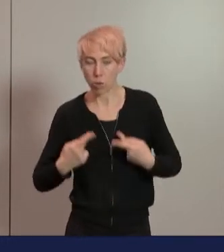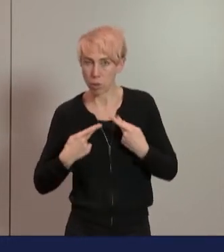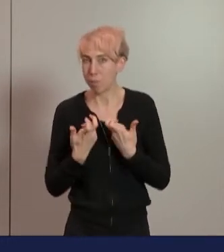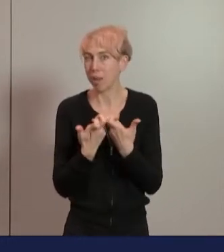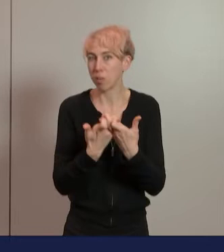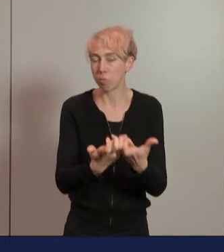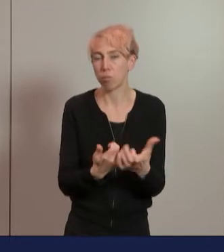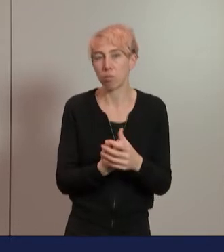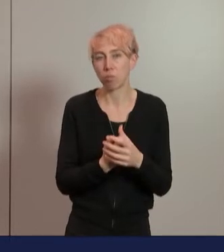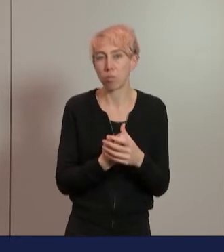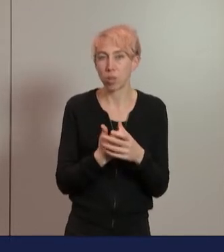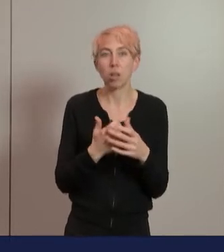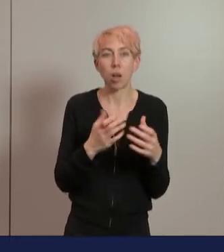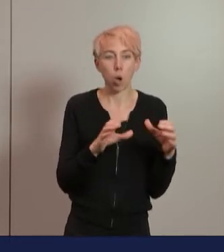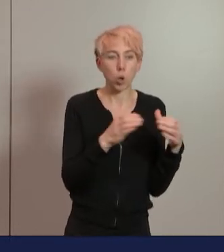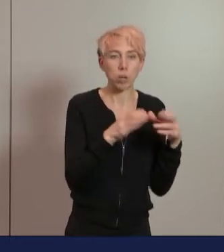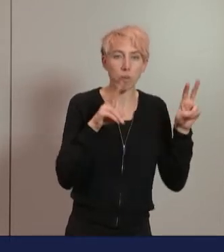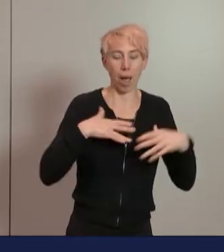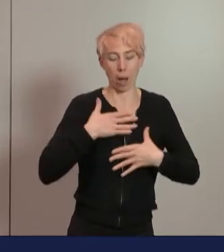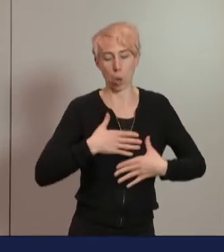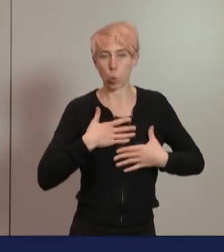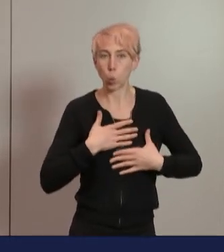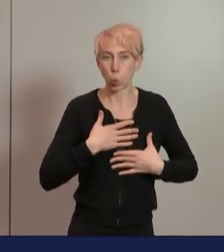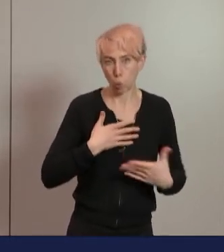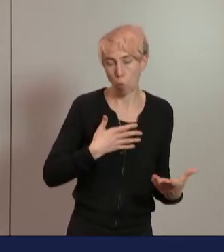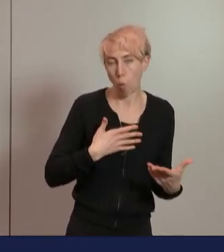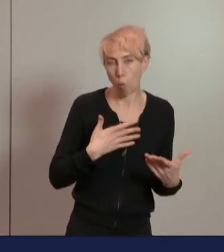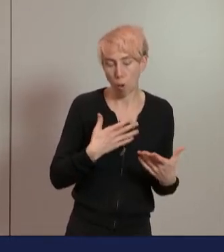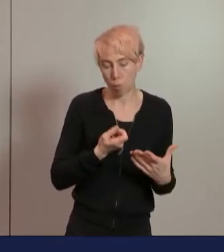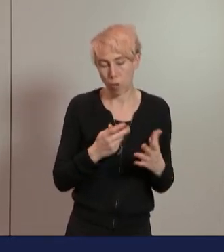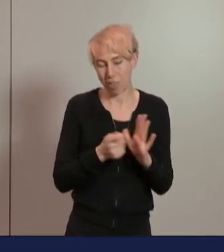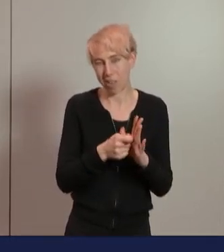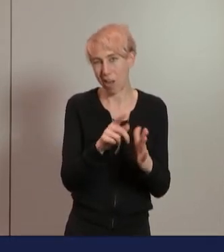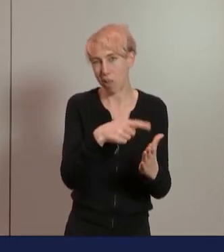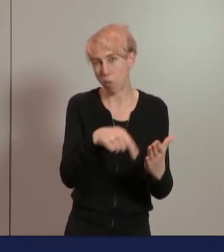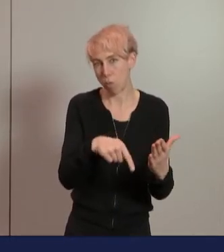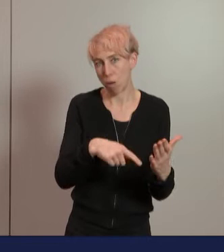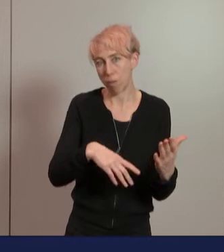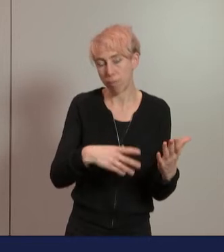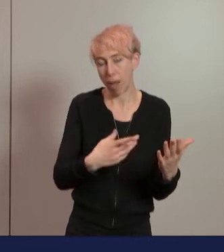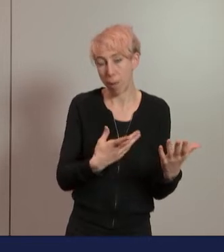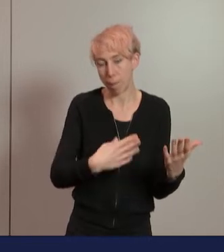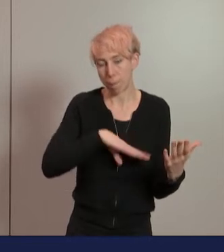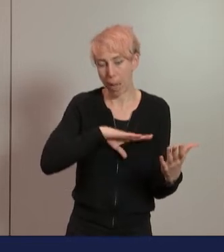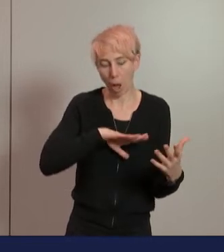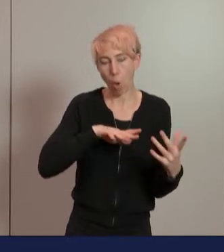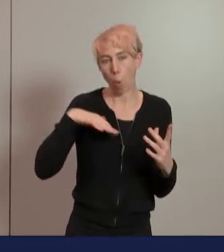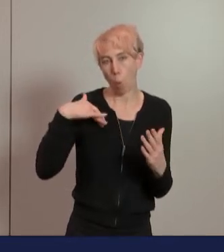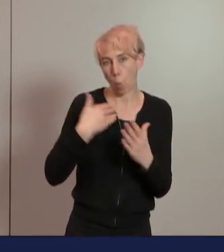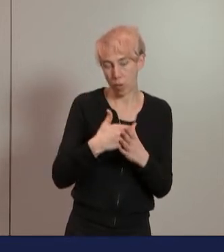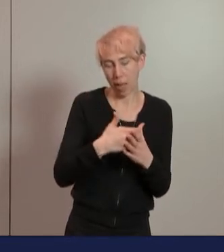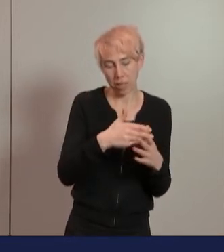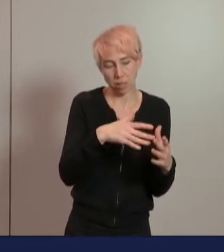notamment avec le collectif Régalons-nous. Alors certaines dates ont dû être annulées du fait du contexte sanitaire puis du fait